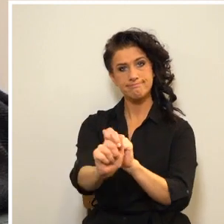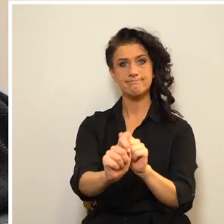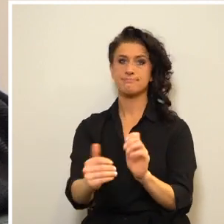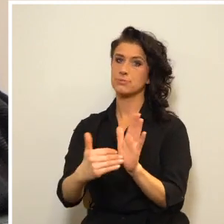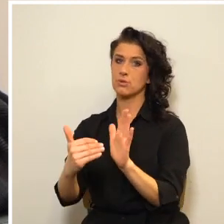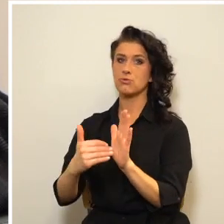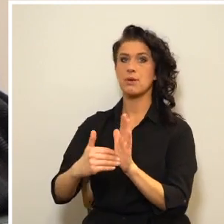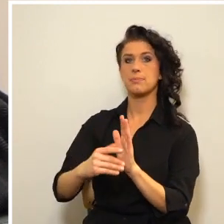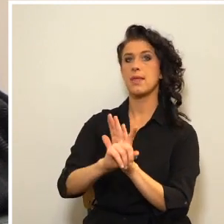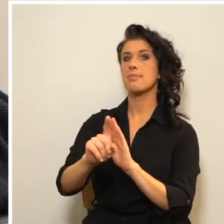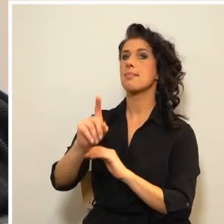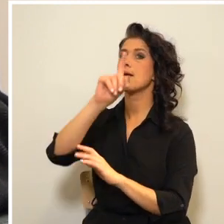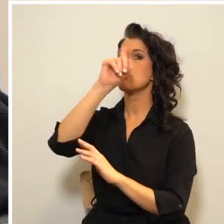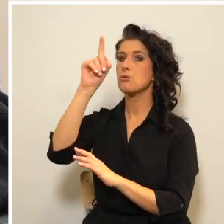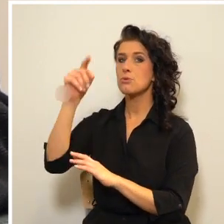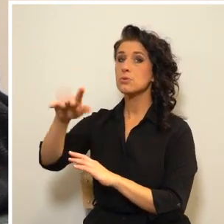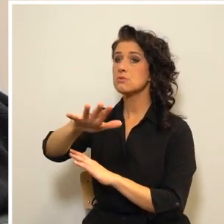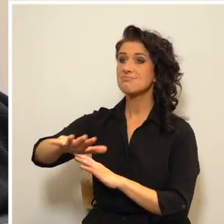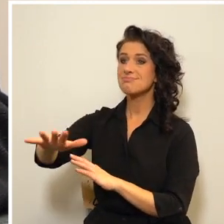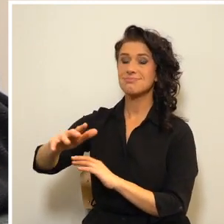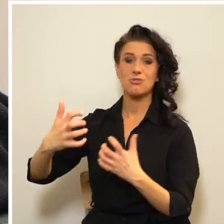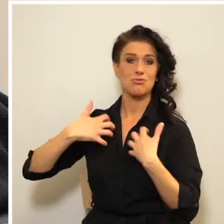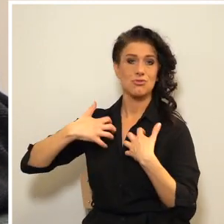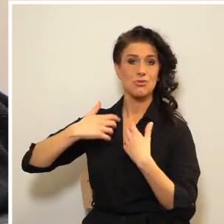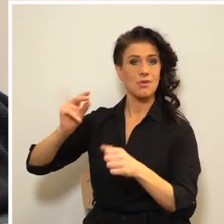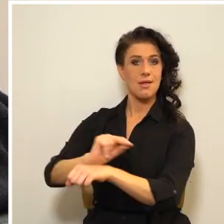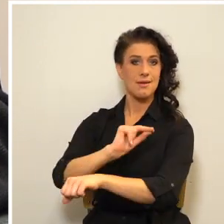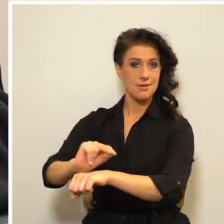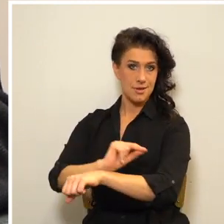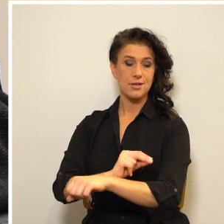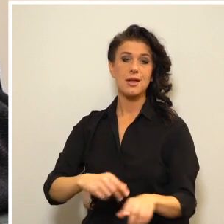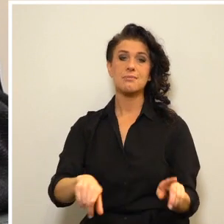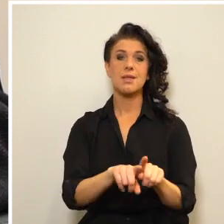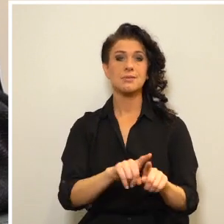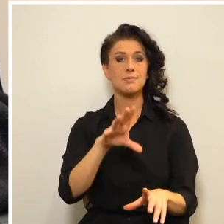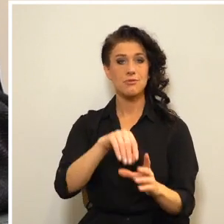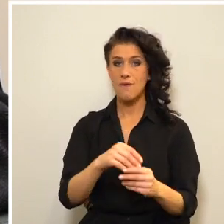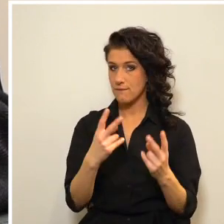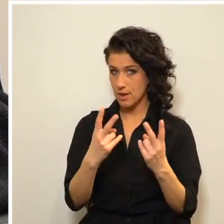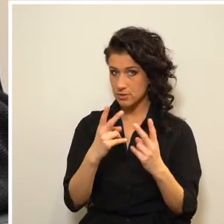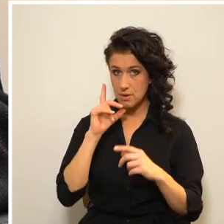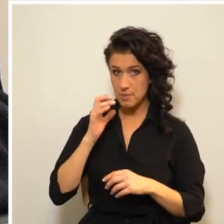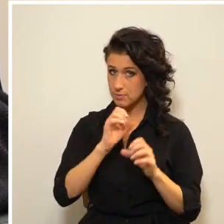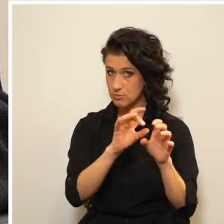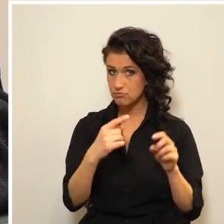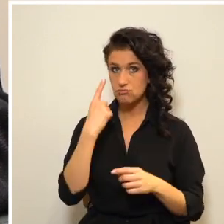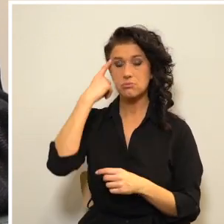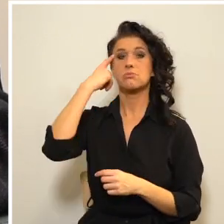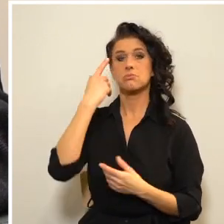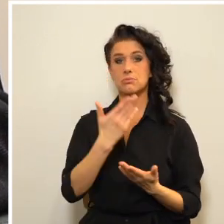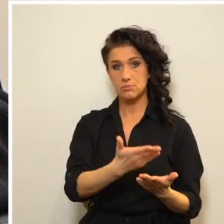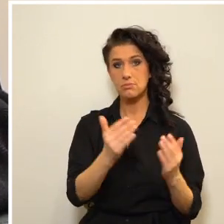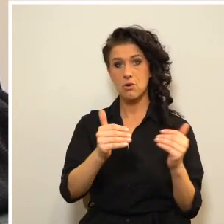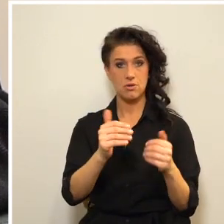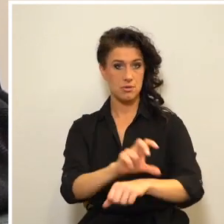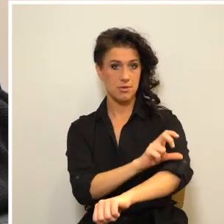ogromnie potrzebna dla tych ludzi którym możemy życie leczyć również bardzo ważne jest to co pan profesor wspomniał o tych możliwościach